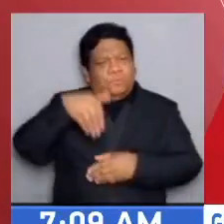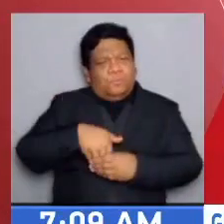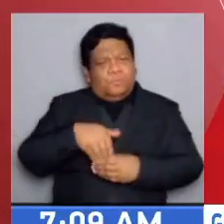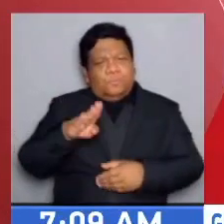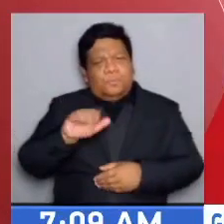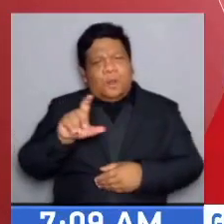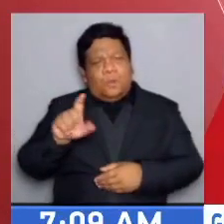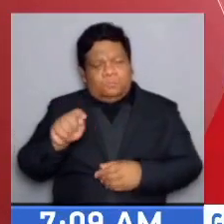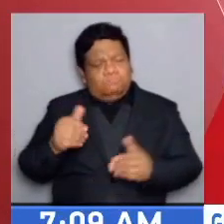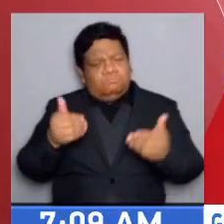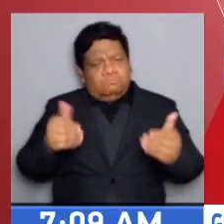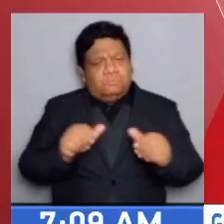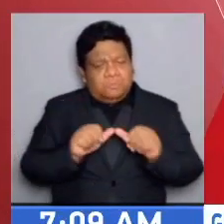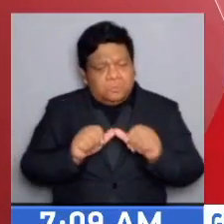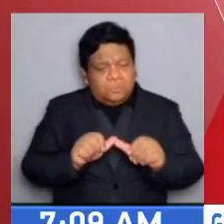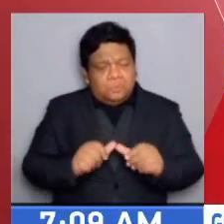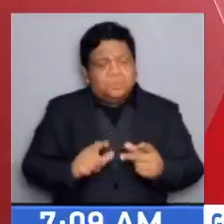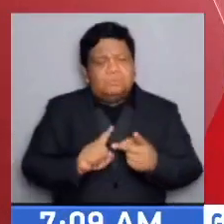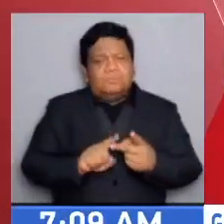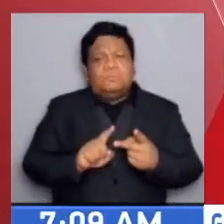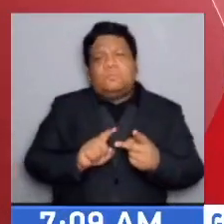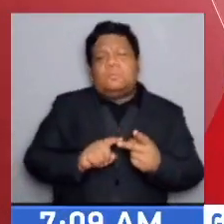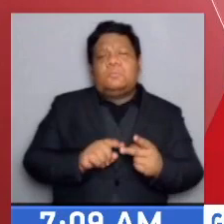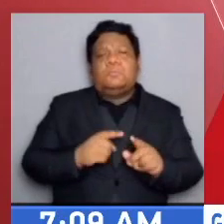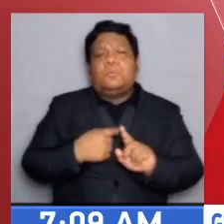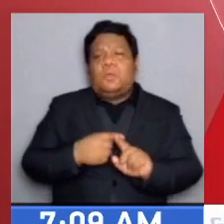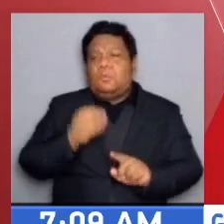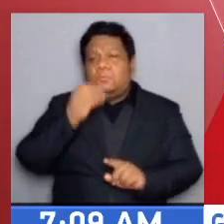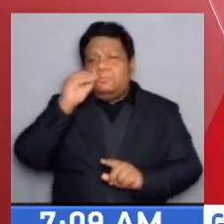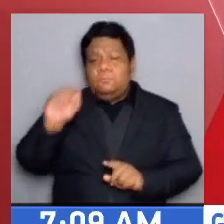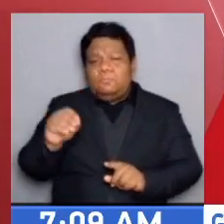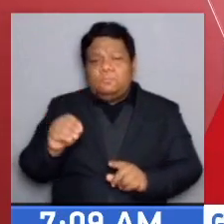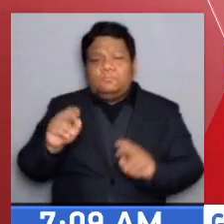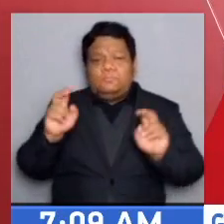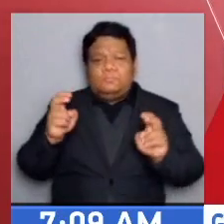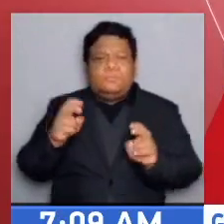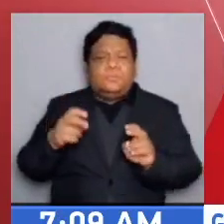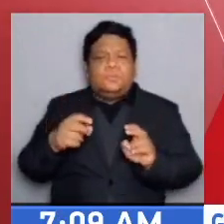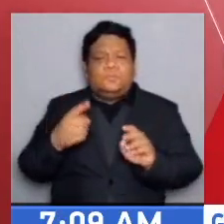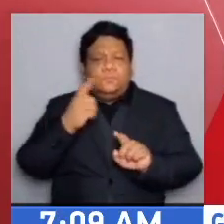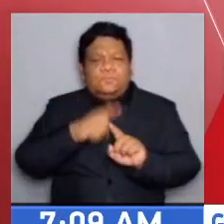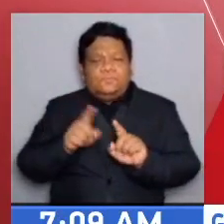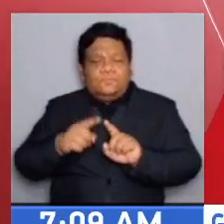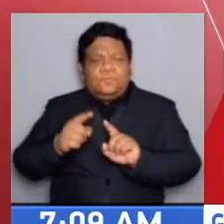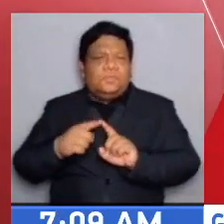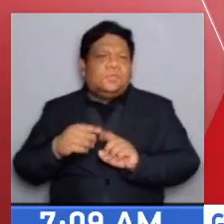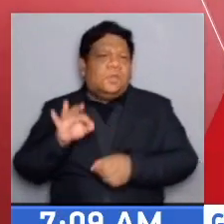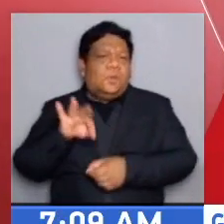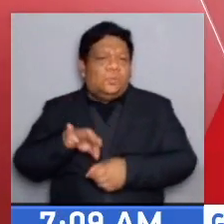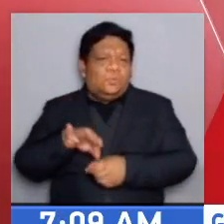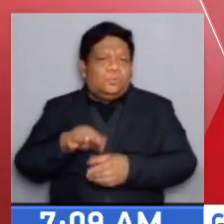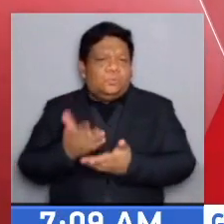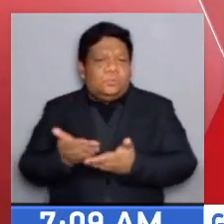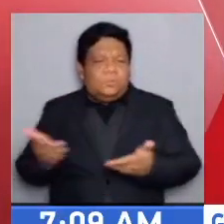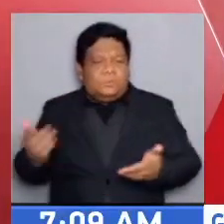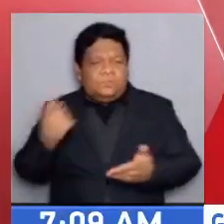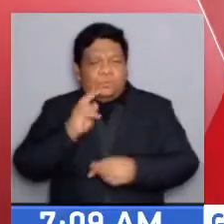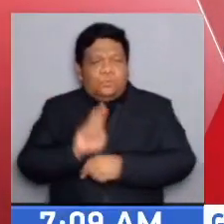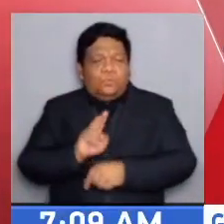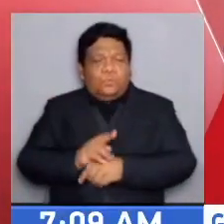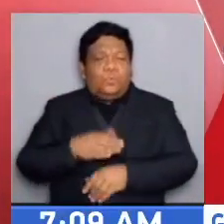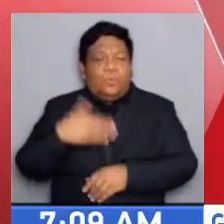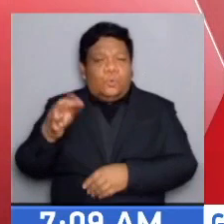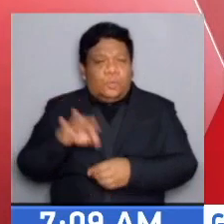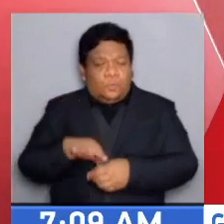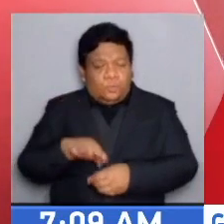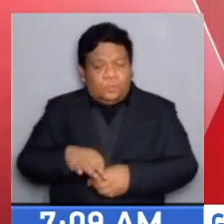aming pag-procure ng tinatawag na mga election paraphernalia na gagamitin natin sa araw ng election kung sakaling ito man ay ma-reset sa